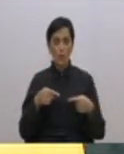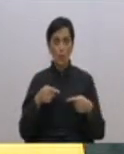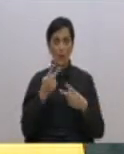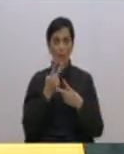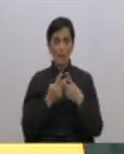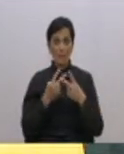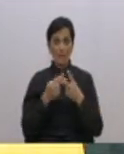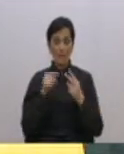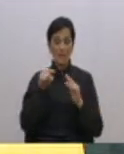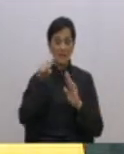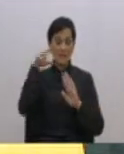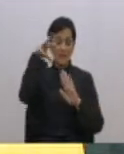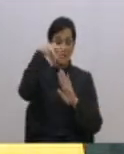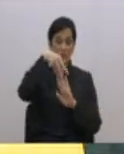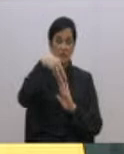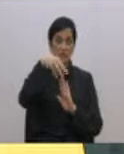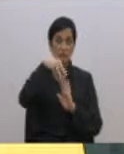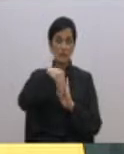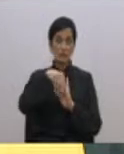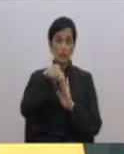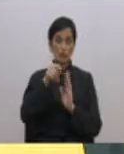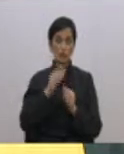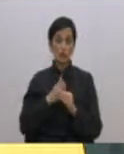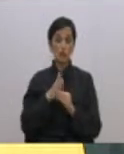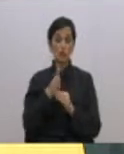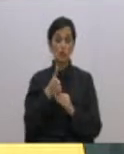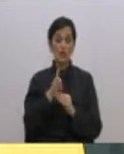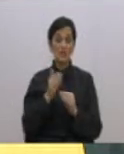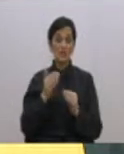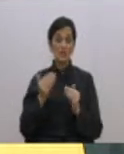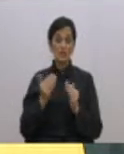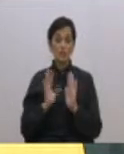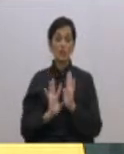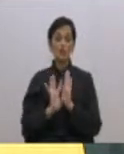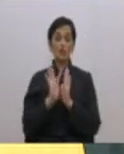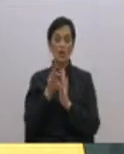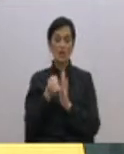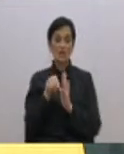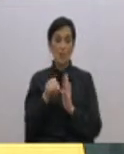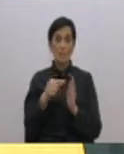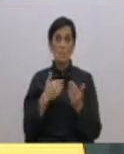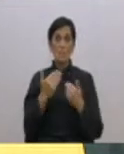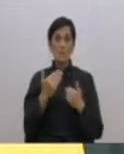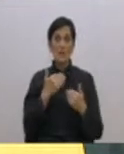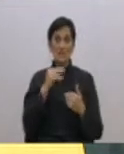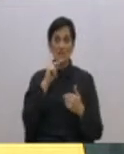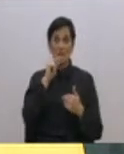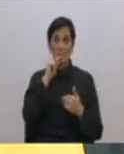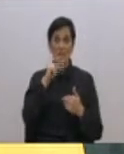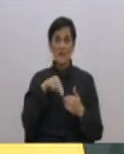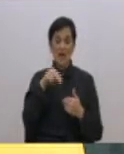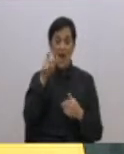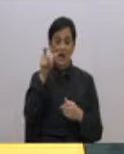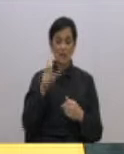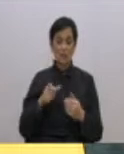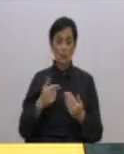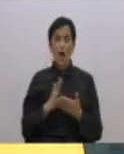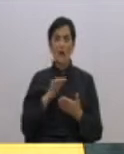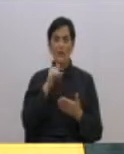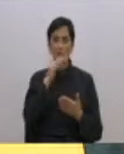პენტენციურ დაწესებულებაში შესვლისას, შესახლებისას, იმიტომ რომ ამასთან მიმართებით, ბრალდებულებთან მიმართებით გარკვეულწილად